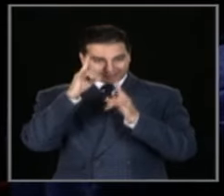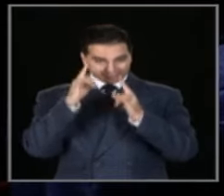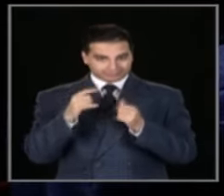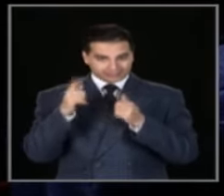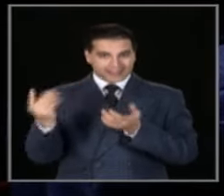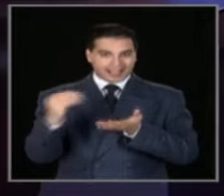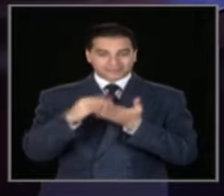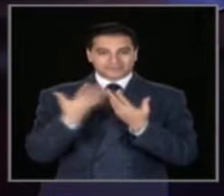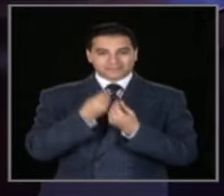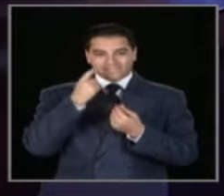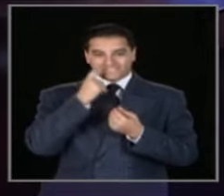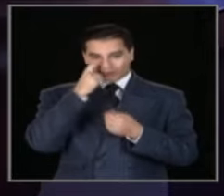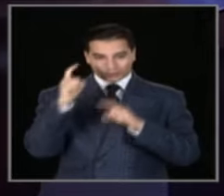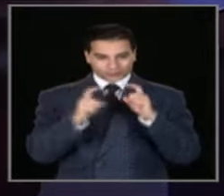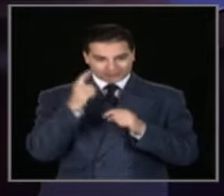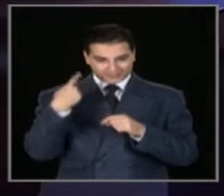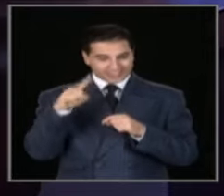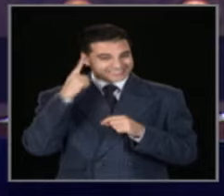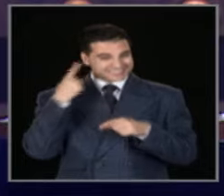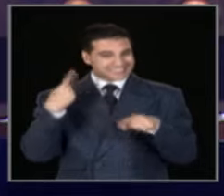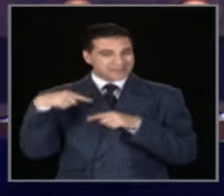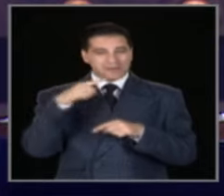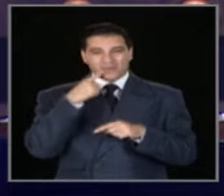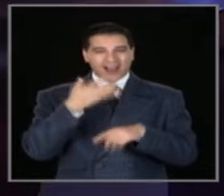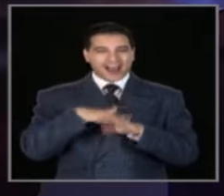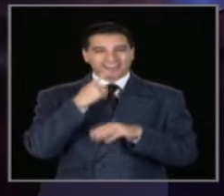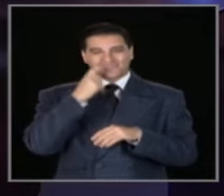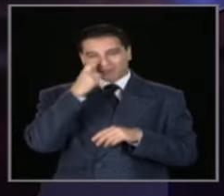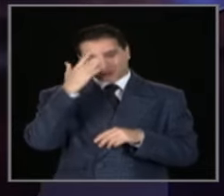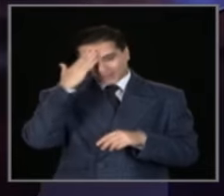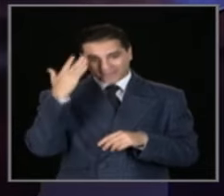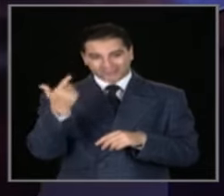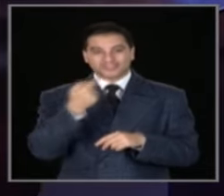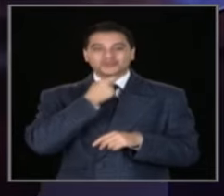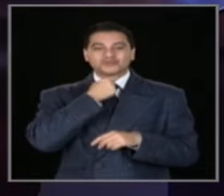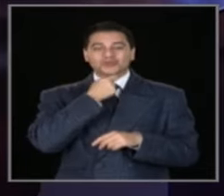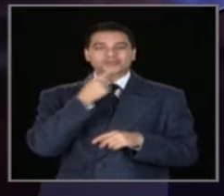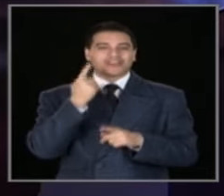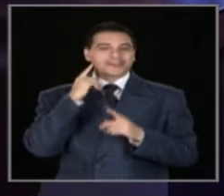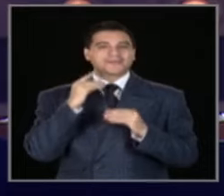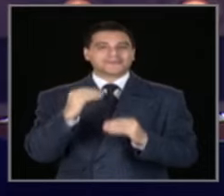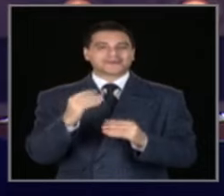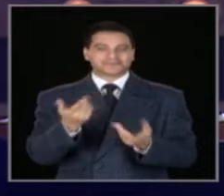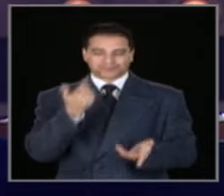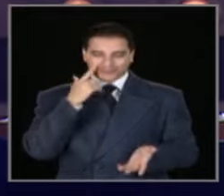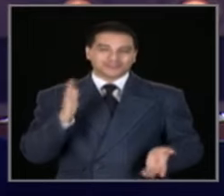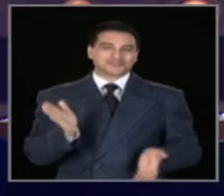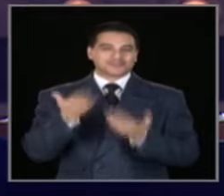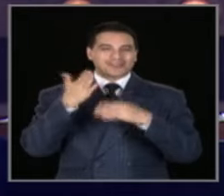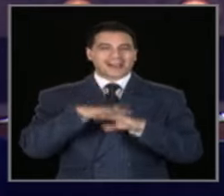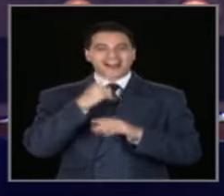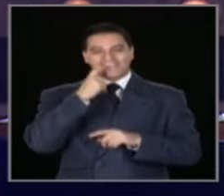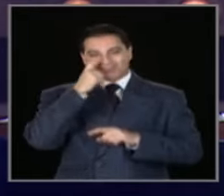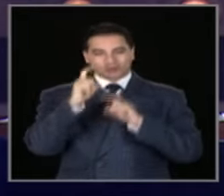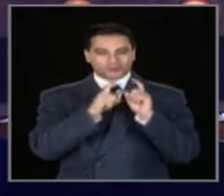الفنون؟ بيقولوا كده صح؟ صوتك فين طيب؟ اهو. ايوه اهو، هنشوف صوتك في الفنون ان شاء